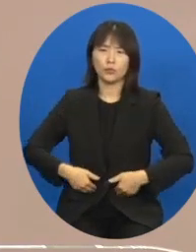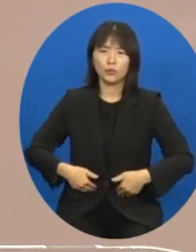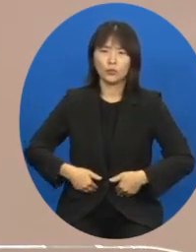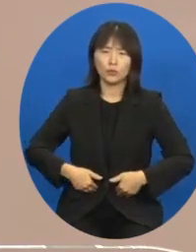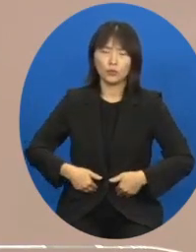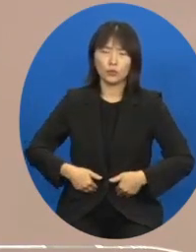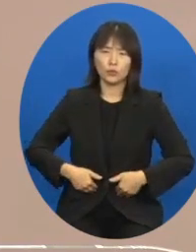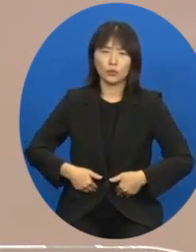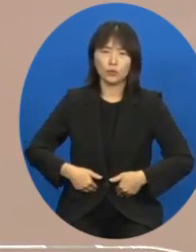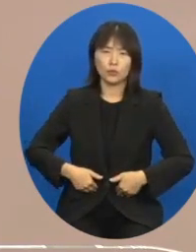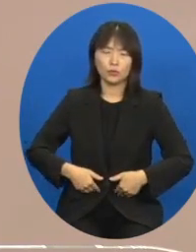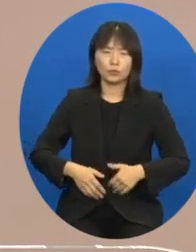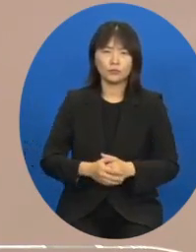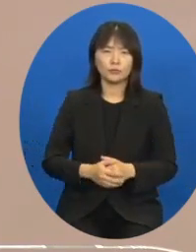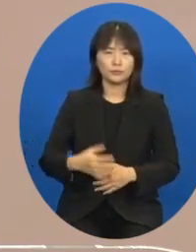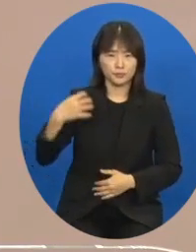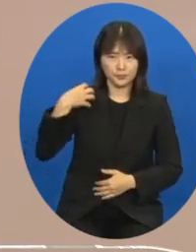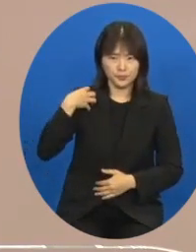직분,